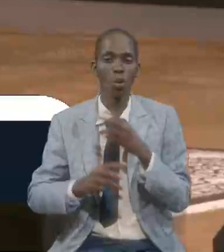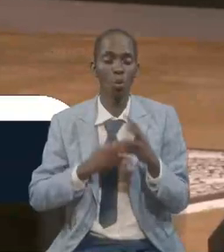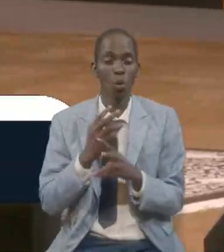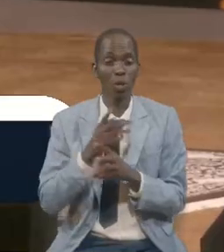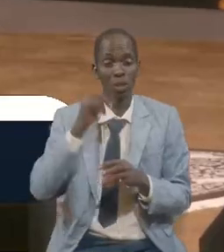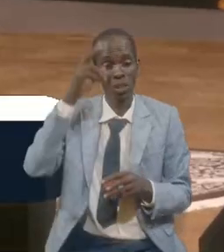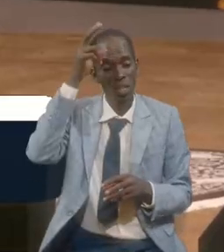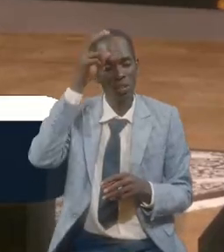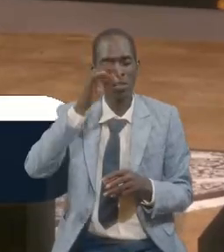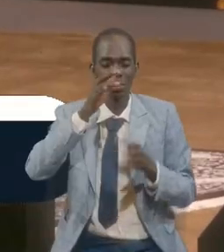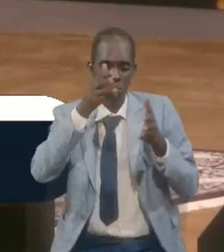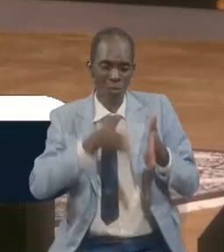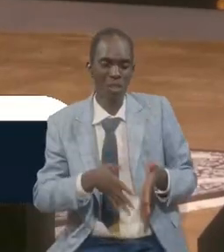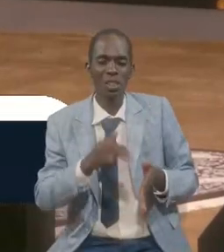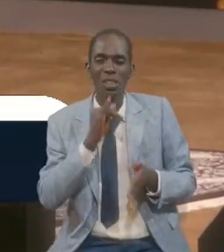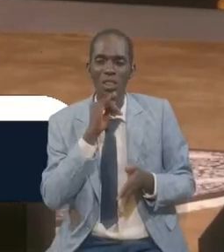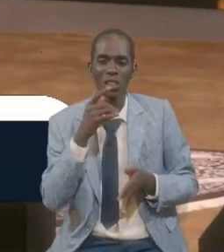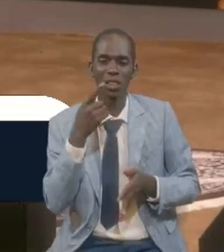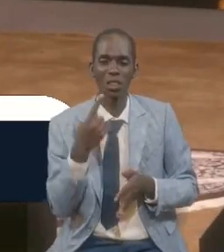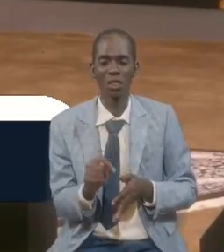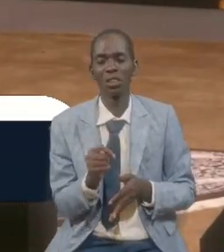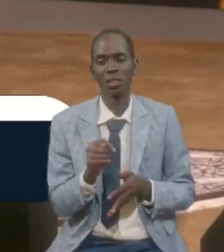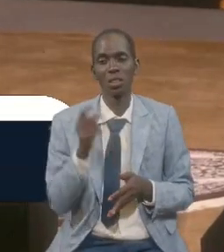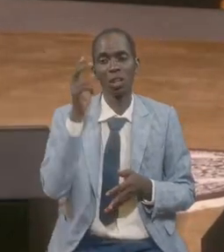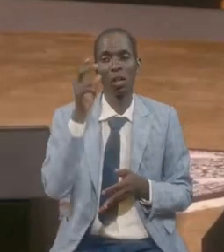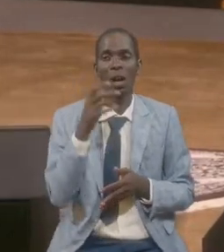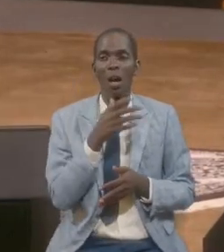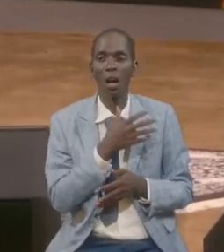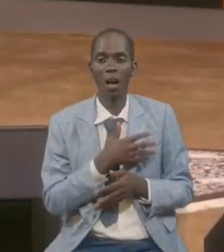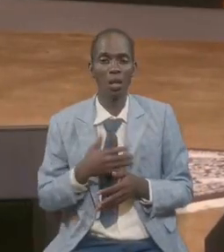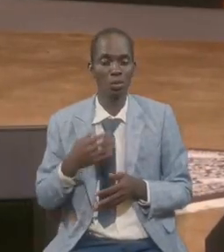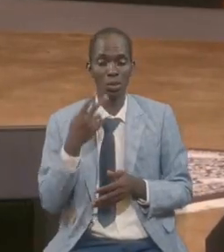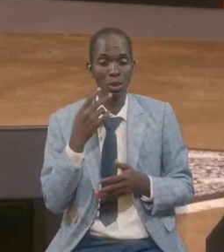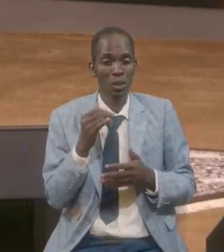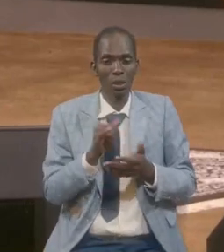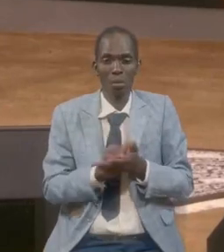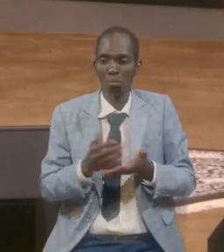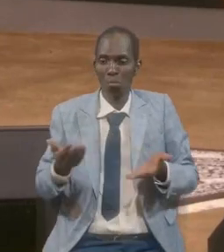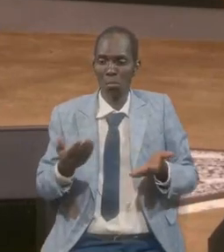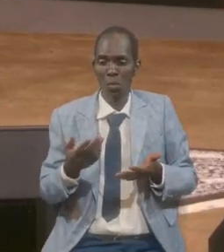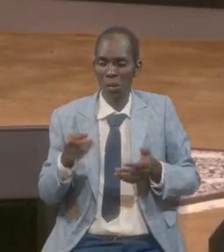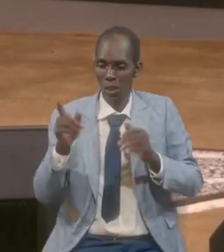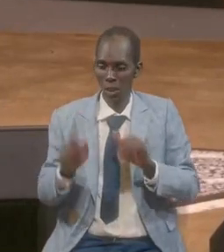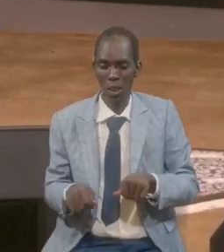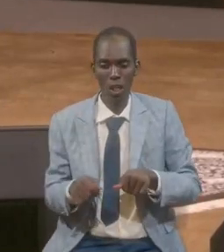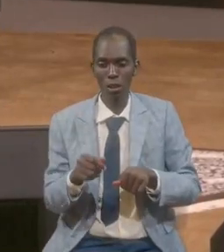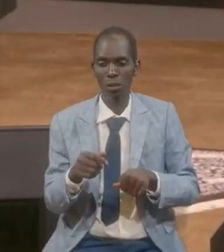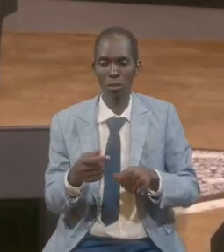diable est le tentateur. Il est si audacieux qu'il pouvait même braver Christ et le tenter.